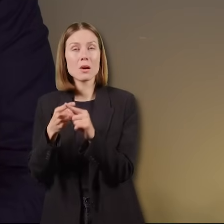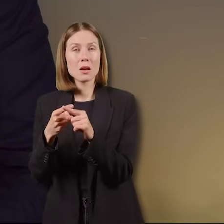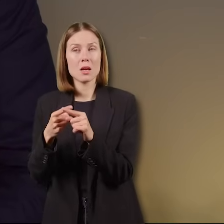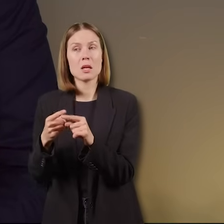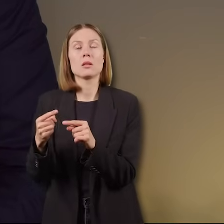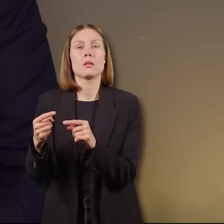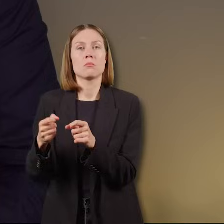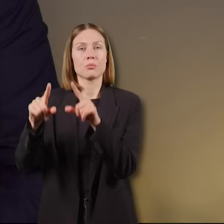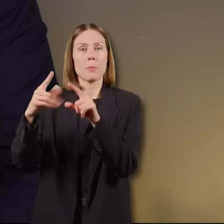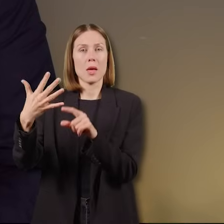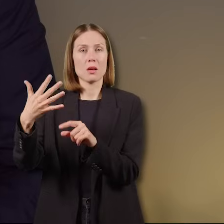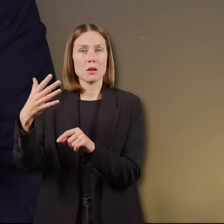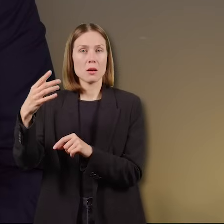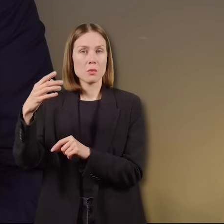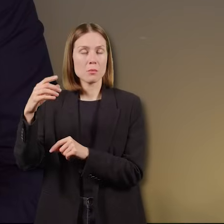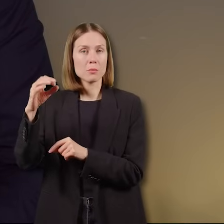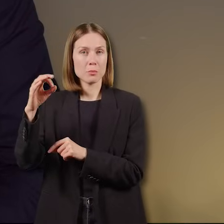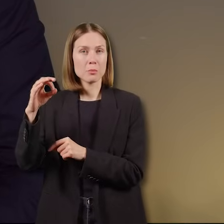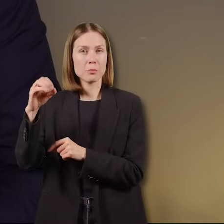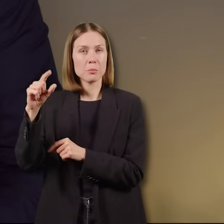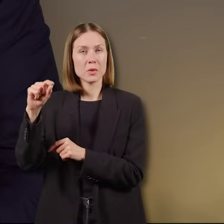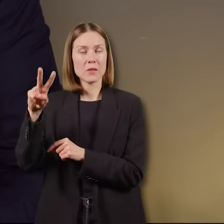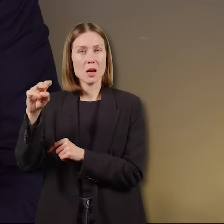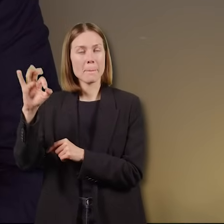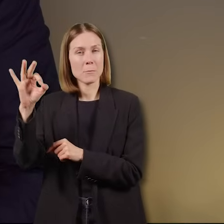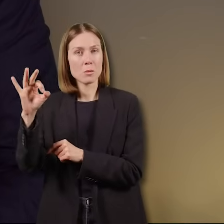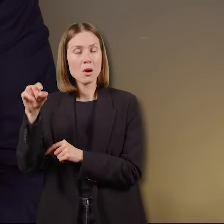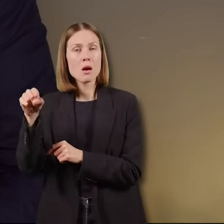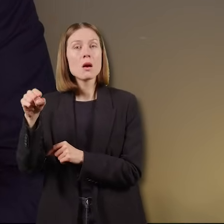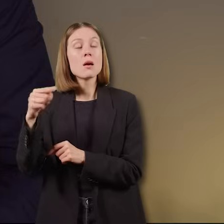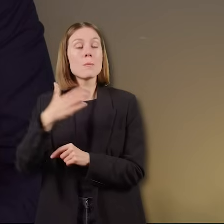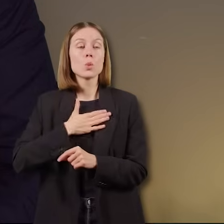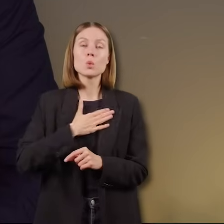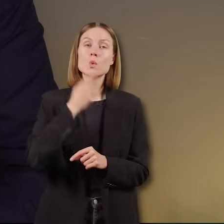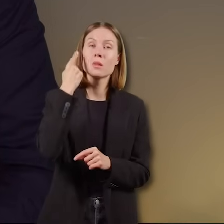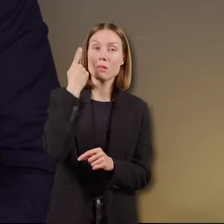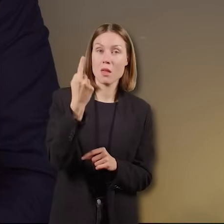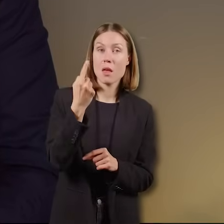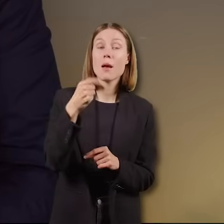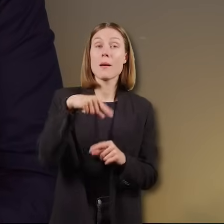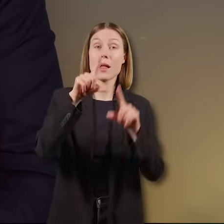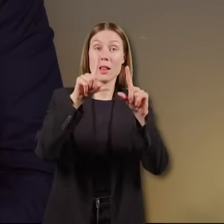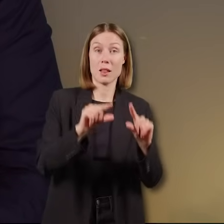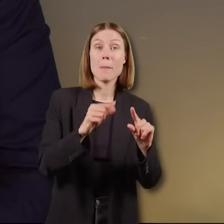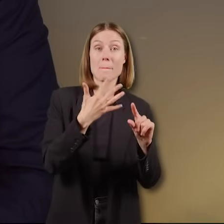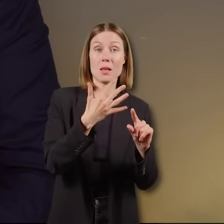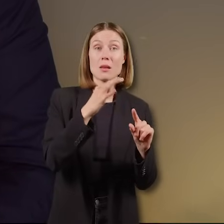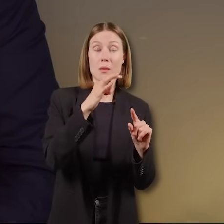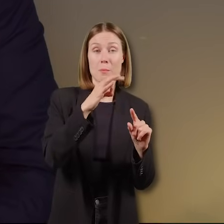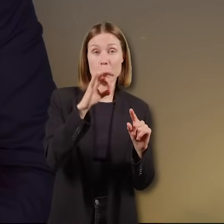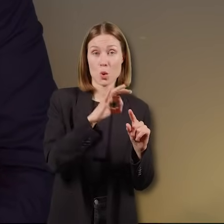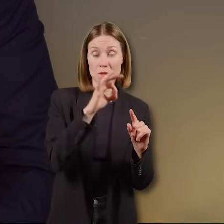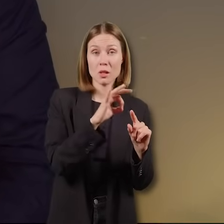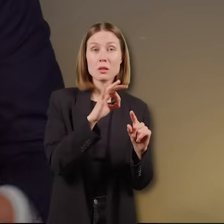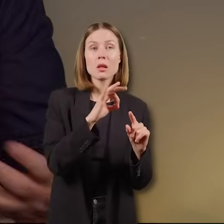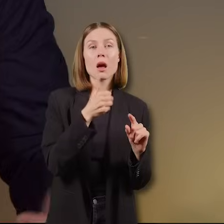iki 5%. Tai mūsų idėja yra tokia, kad mes irgi turim sumažinti maisto produktams PVM iki 5%,